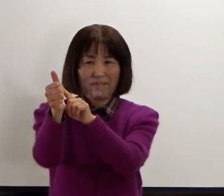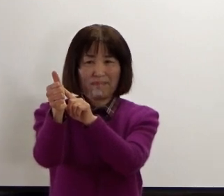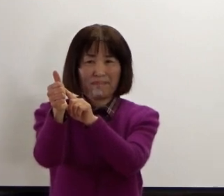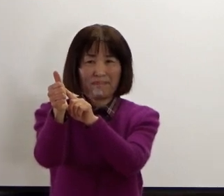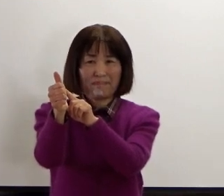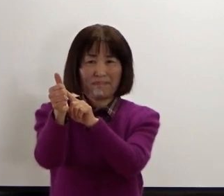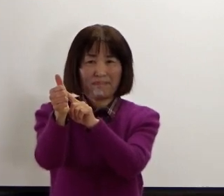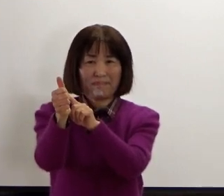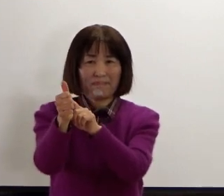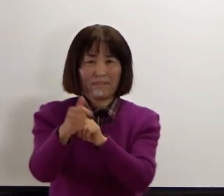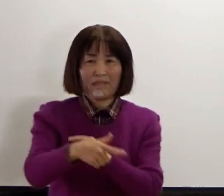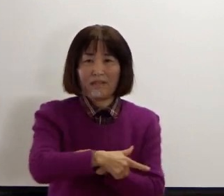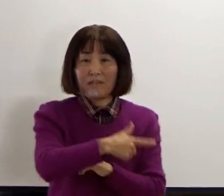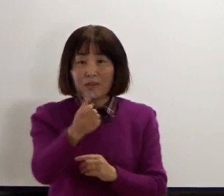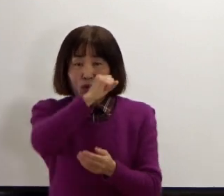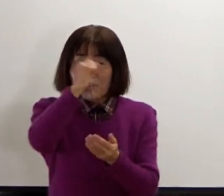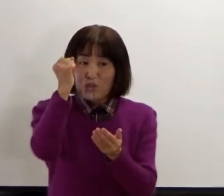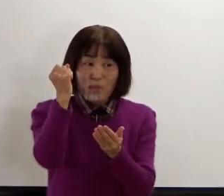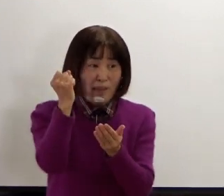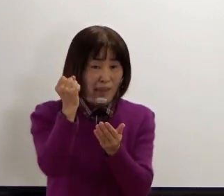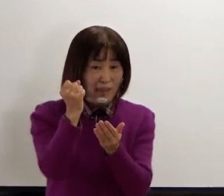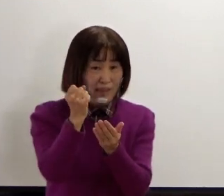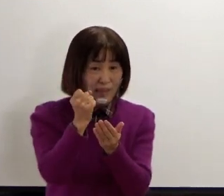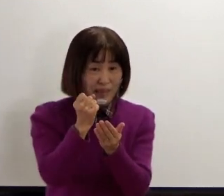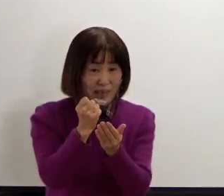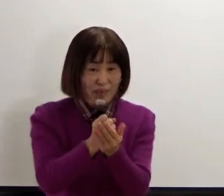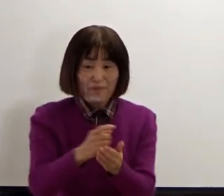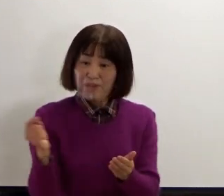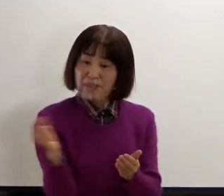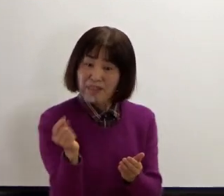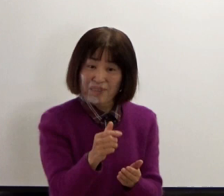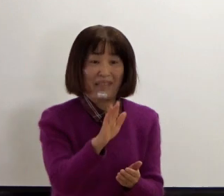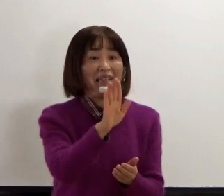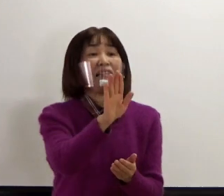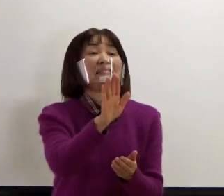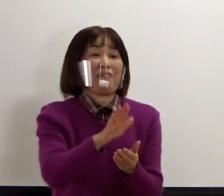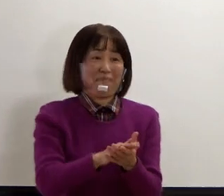とても今度は素晴らしいこのチャンスが回ってきました。